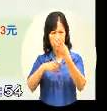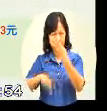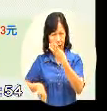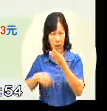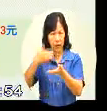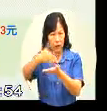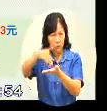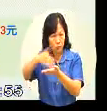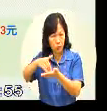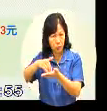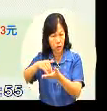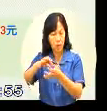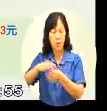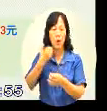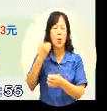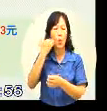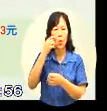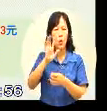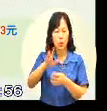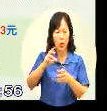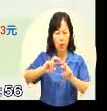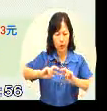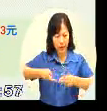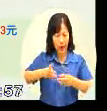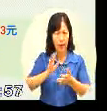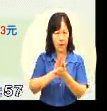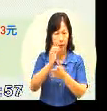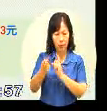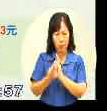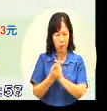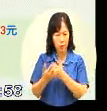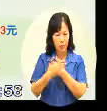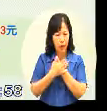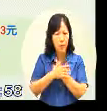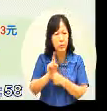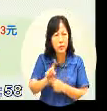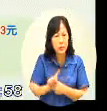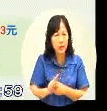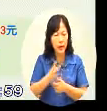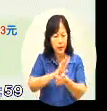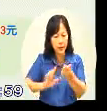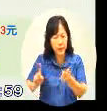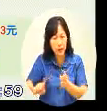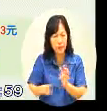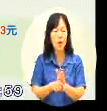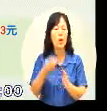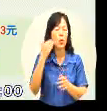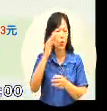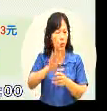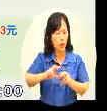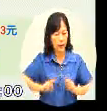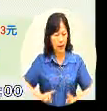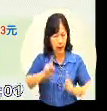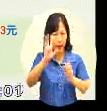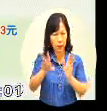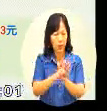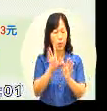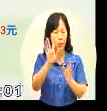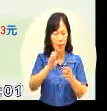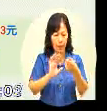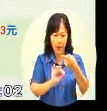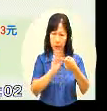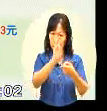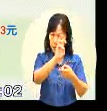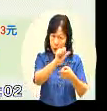试算表，你如果有调跟没有调对我的利害是什么？你如果合理调35%、